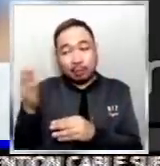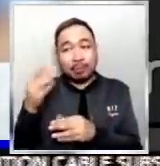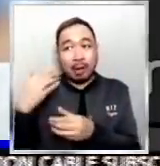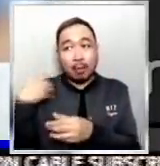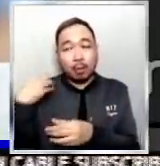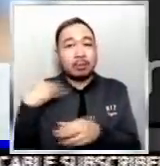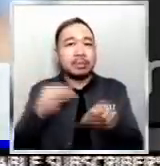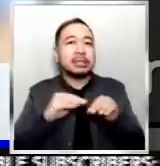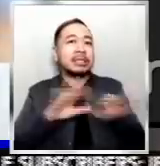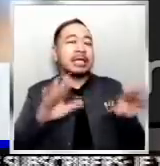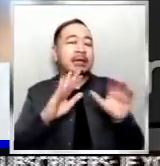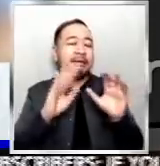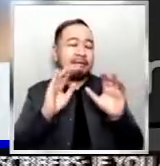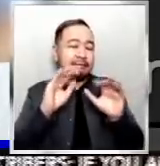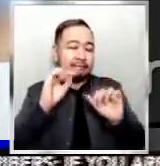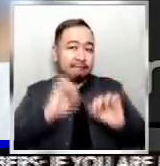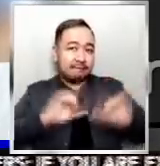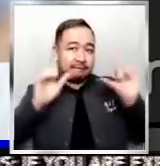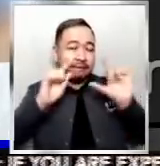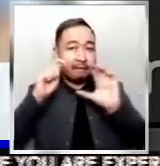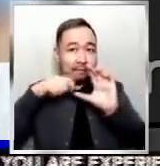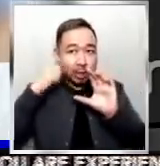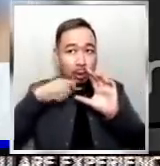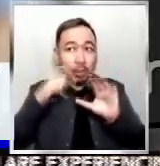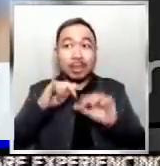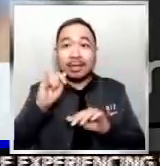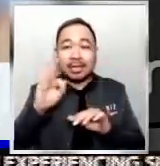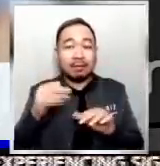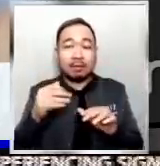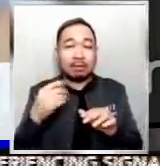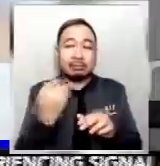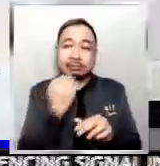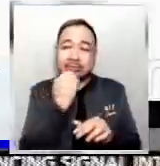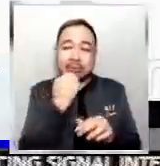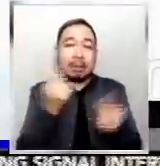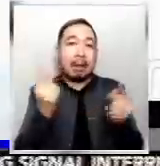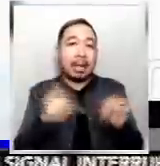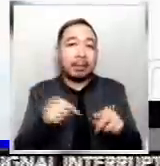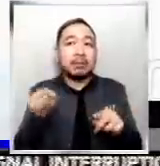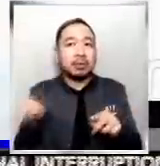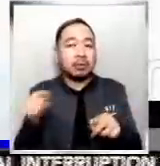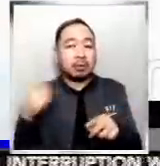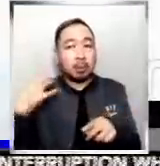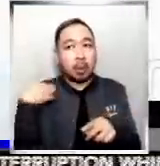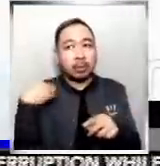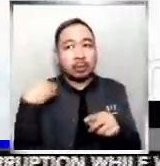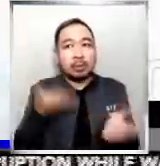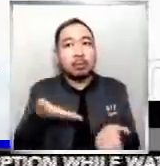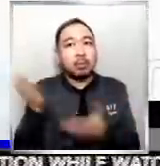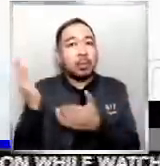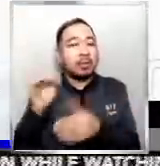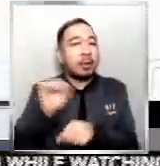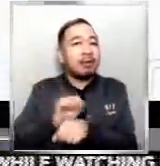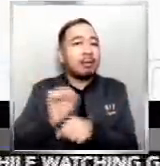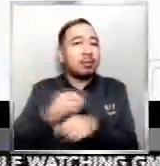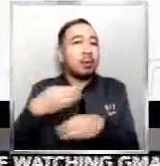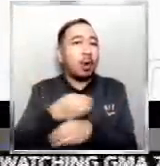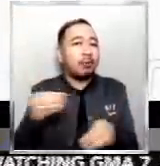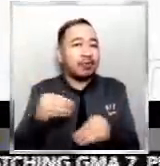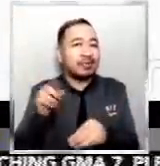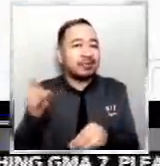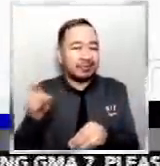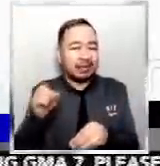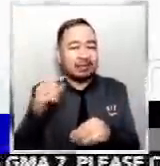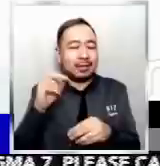kanila. Dito na raw sila inihatid ng kanilang amo sa labor office sa Riyadh. Pasipalaran na lang po yan kung ano